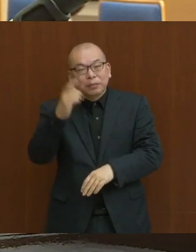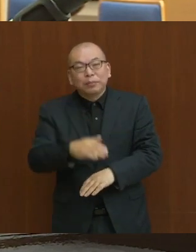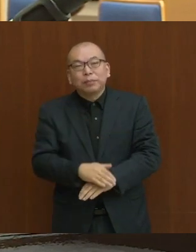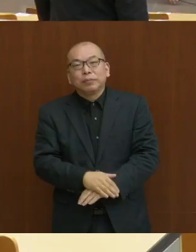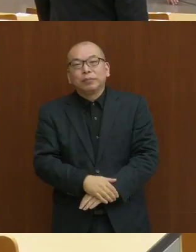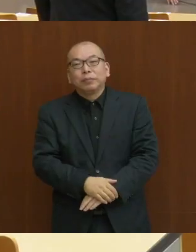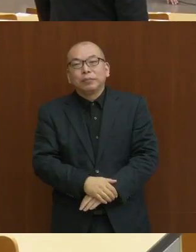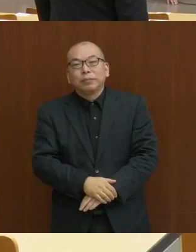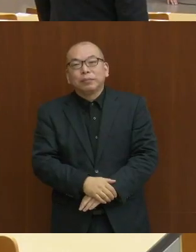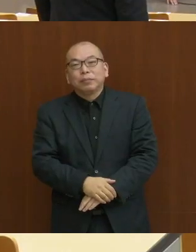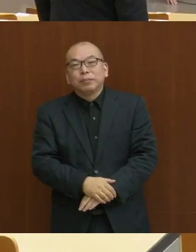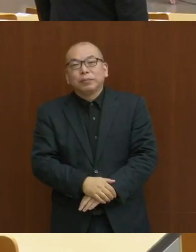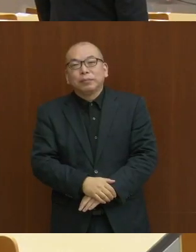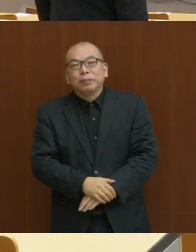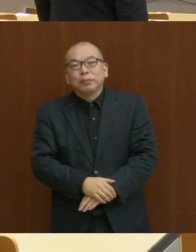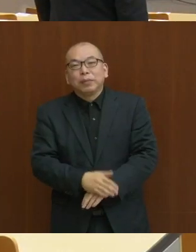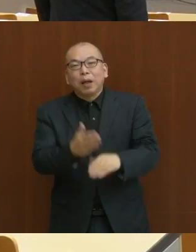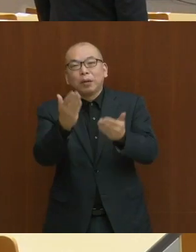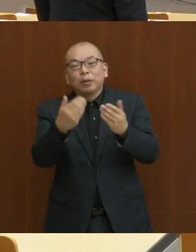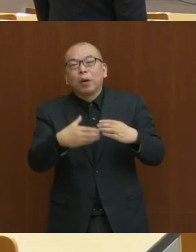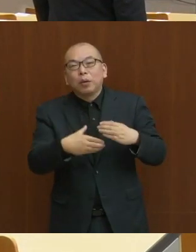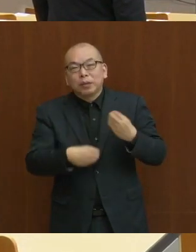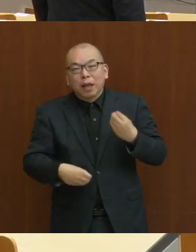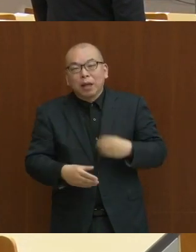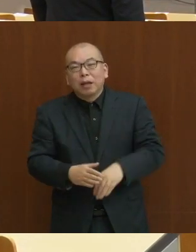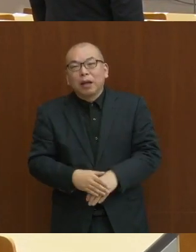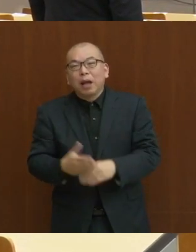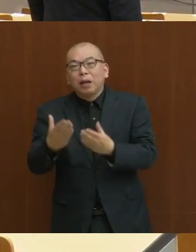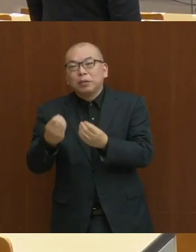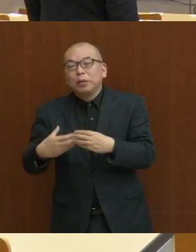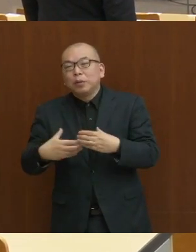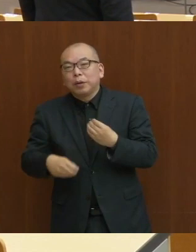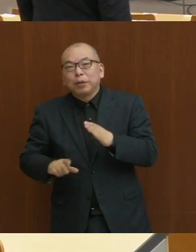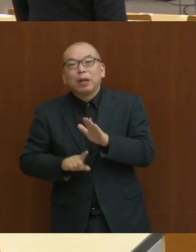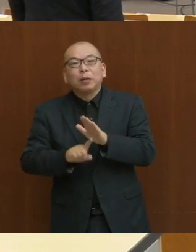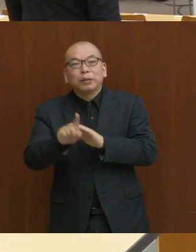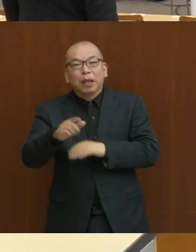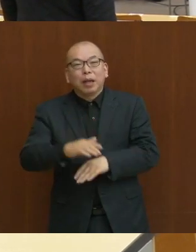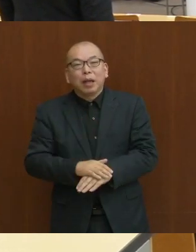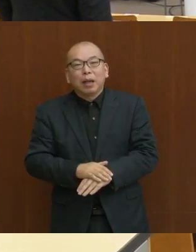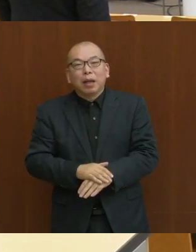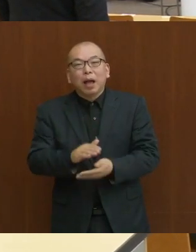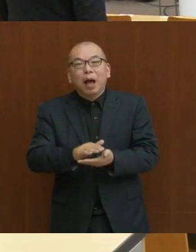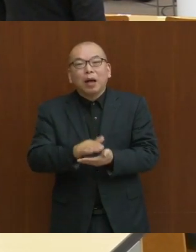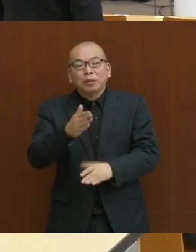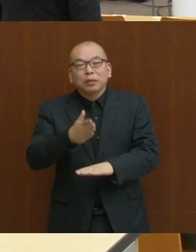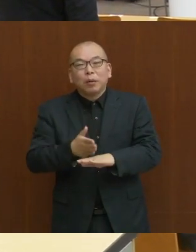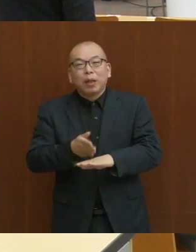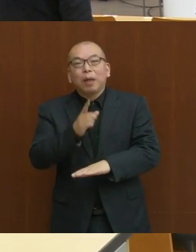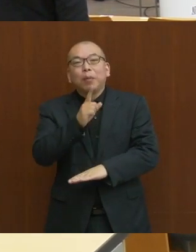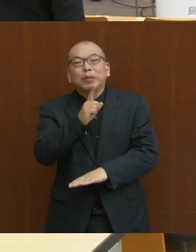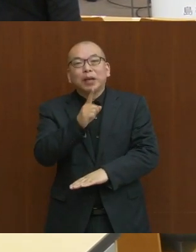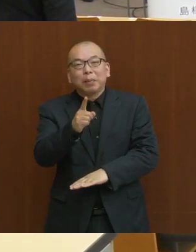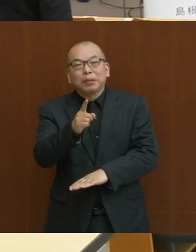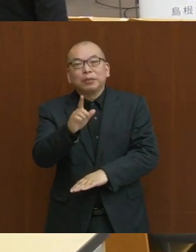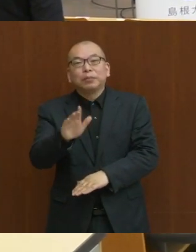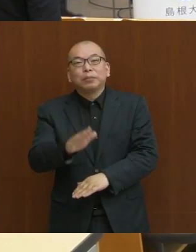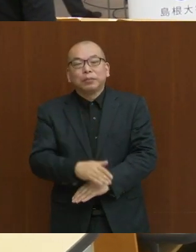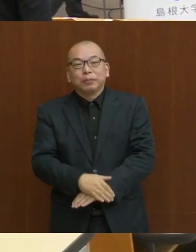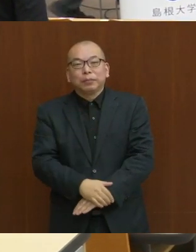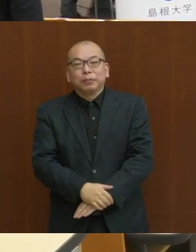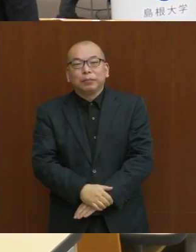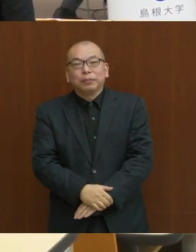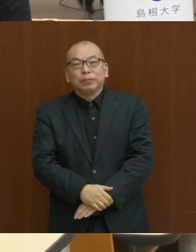。卒業生、修了生を代表いたしまして、厚く御礼申し上げます。